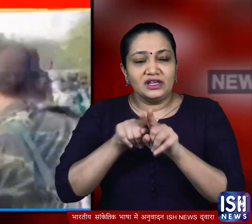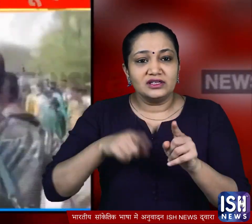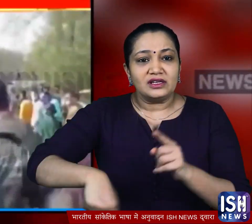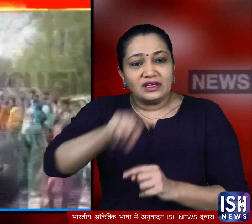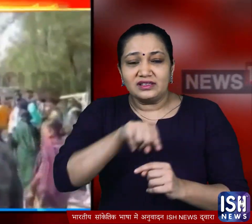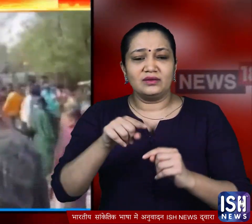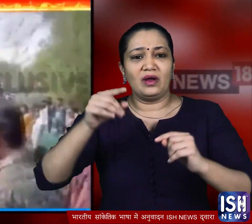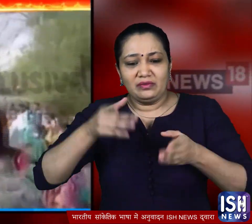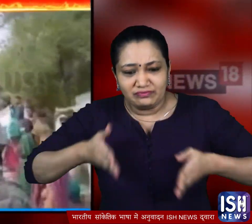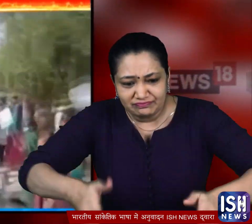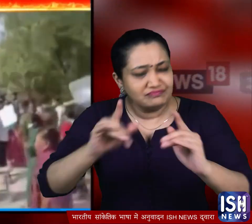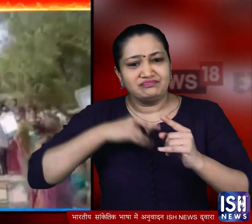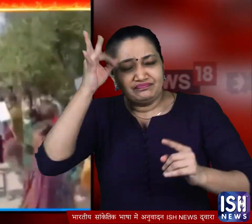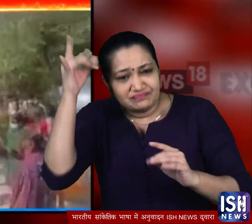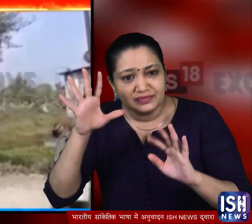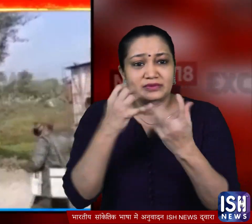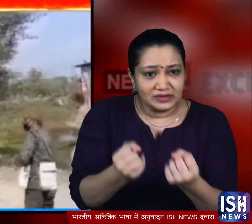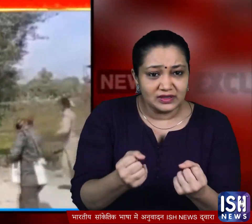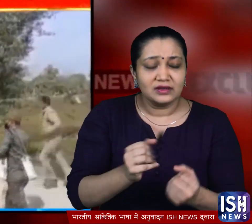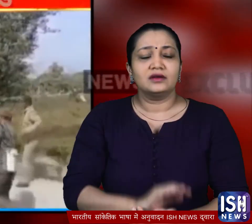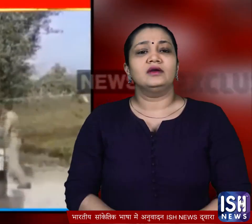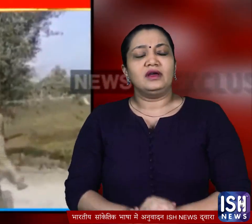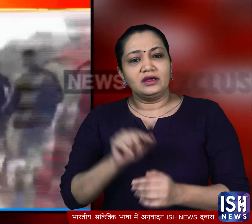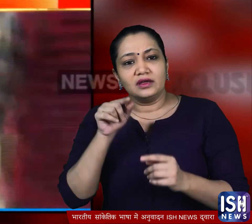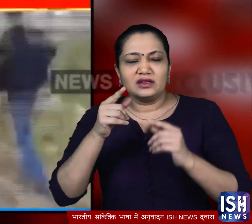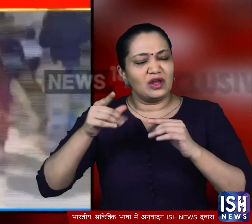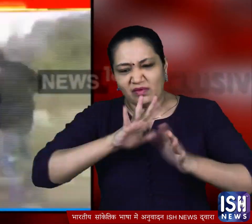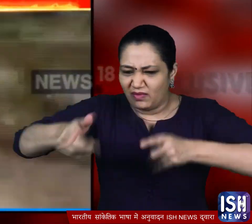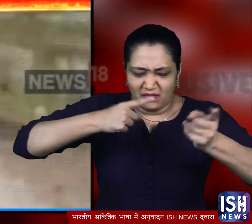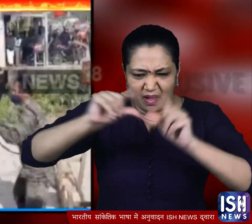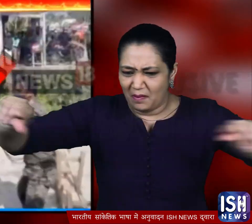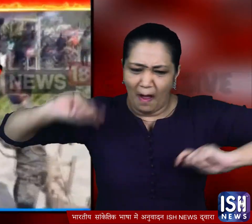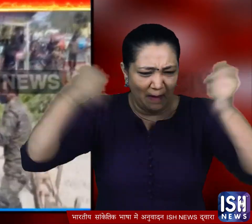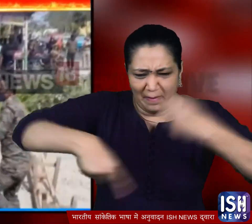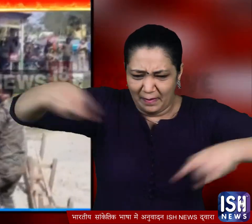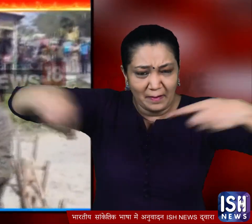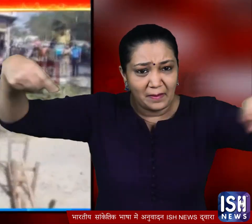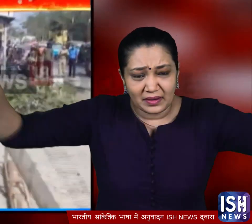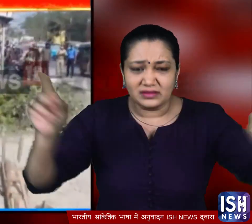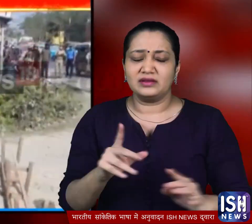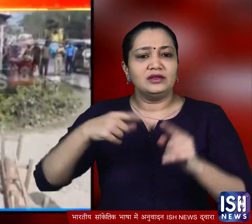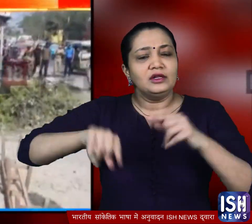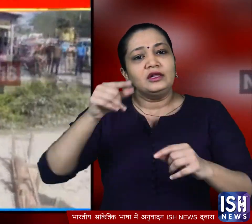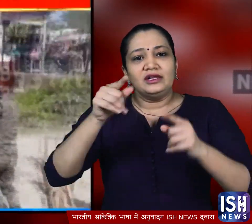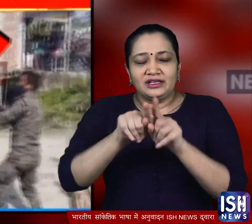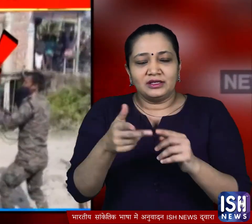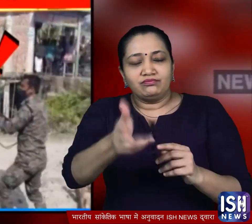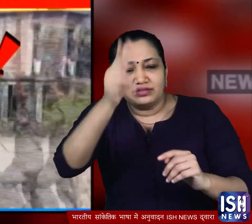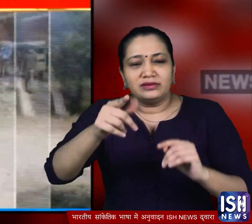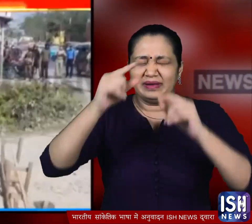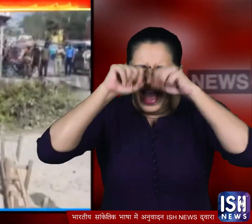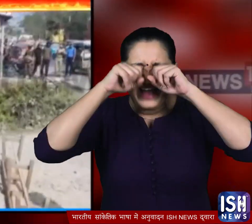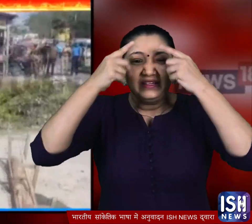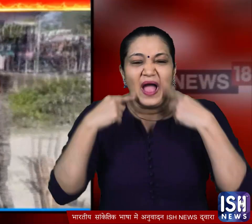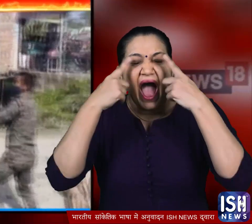गुस्साई भीड़ ने रास्ते को जैम करने की कोशिश की, जिसके बाद पुलिस वालों ने भी उन्हें खदेड़ना शुरू कर दिया। हालात ऐसे हो गए कि पुलिस को आंसू गैस के गोले तक दागने